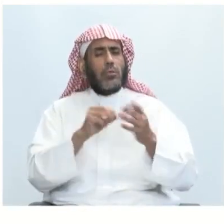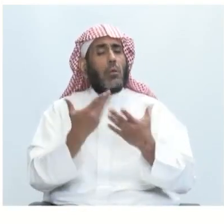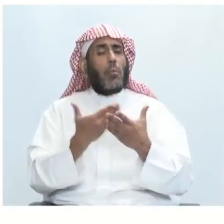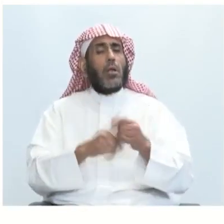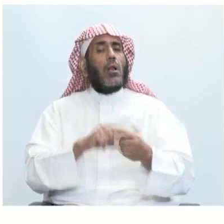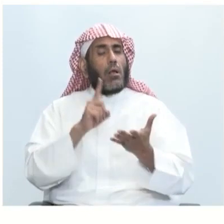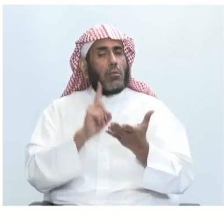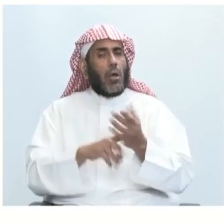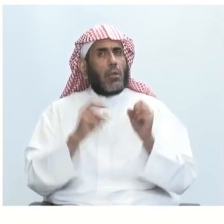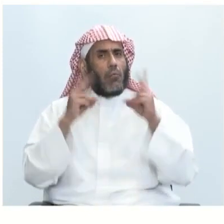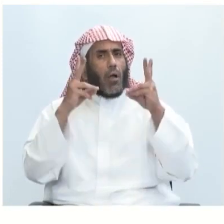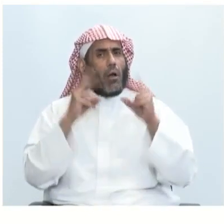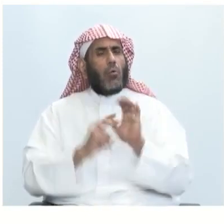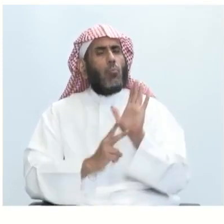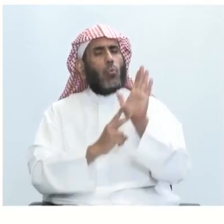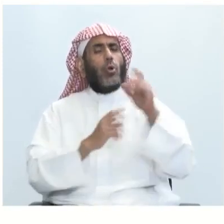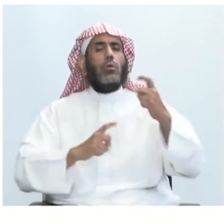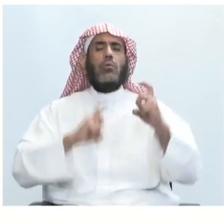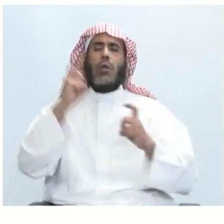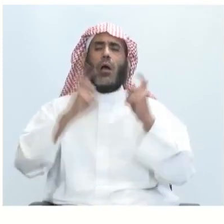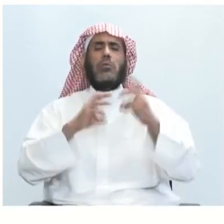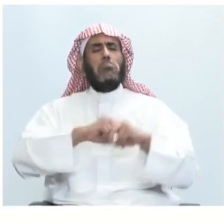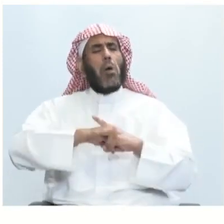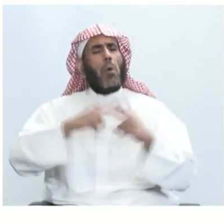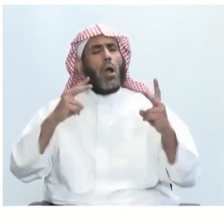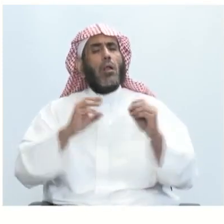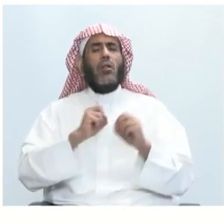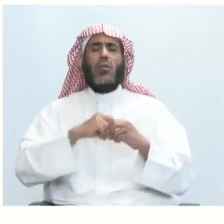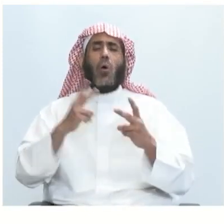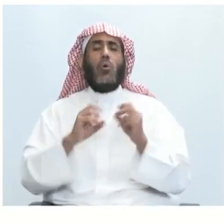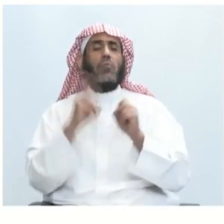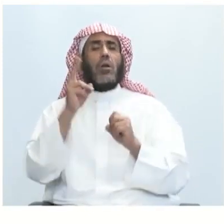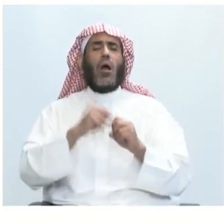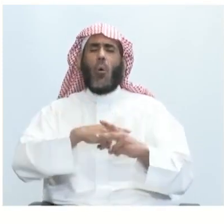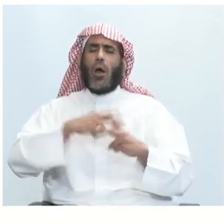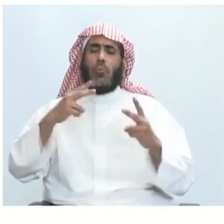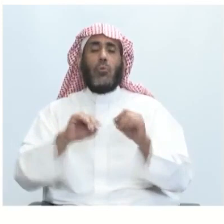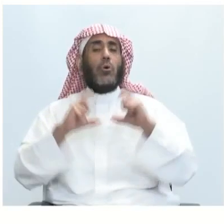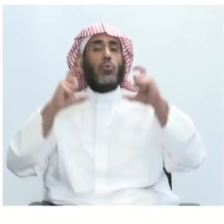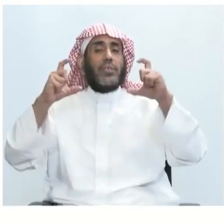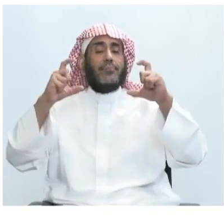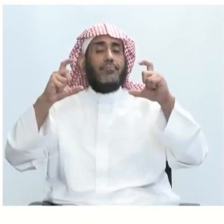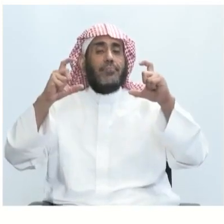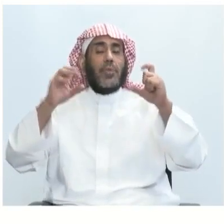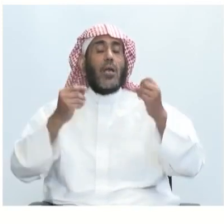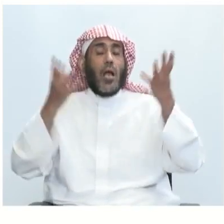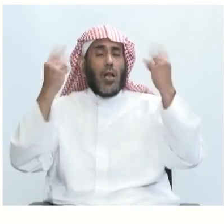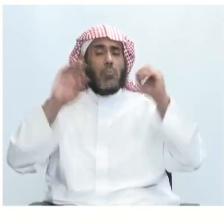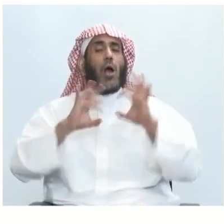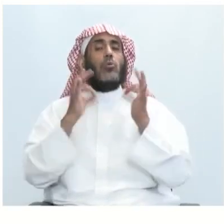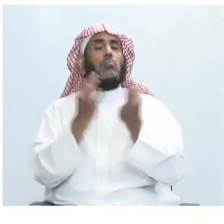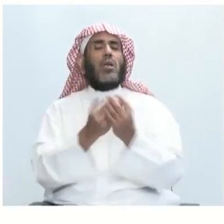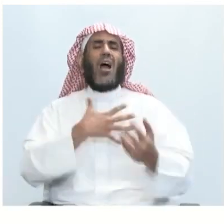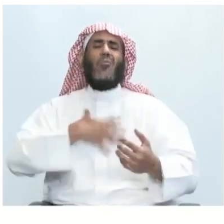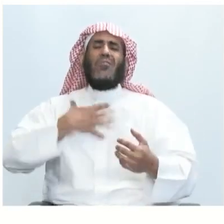لاثبات الافكار المطروحه للنقاش مهما كان نوع الفكره او القضيه بين قوسين علميه او اجتماعيه